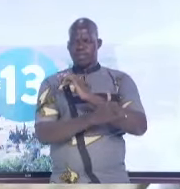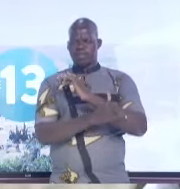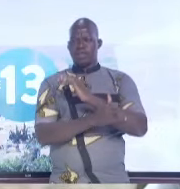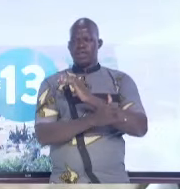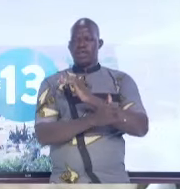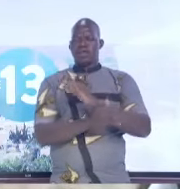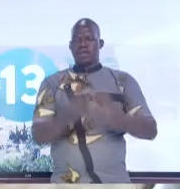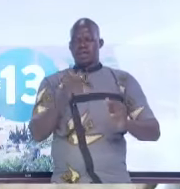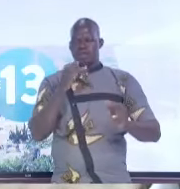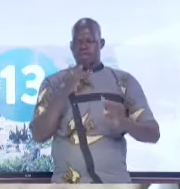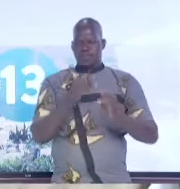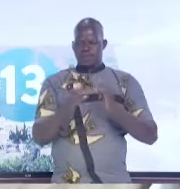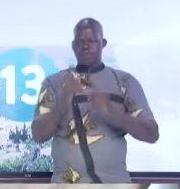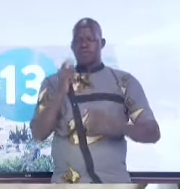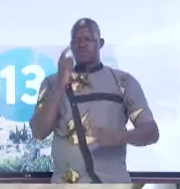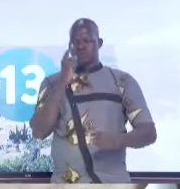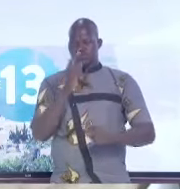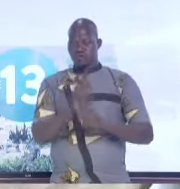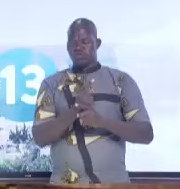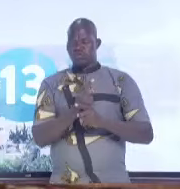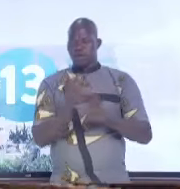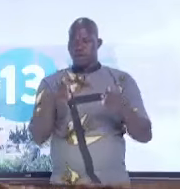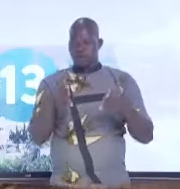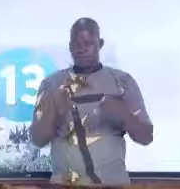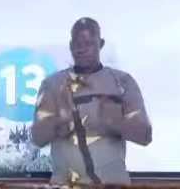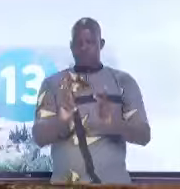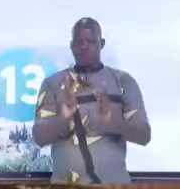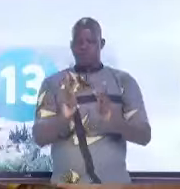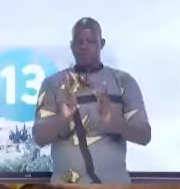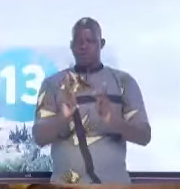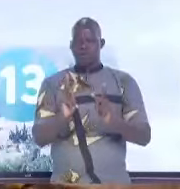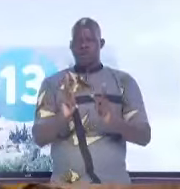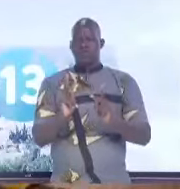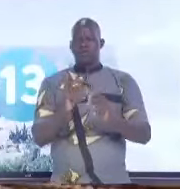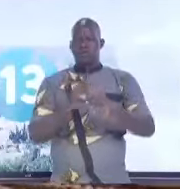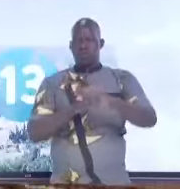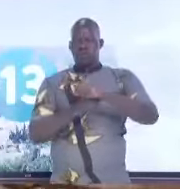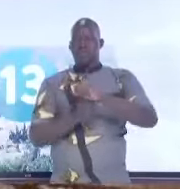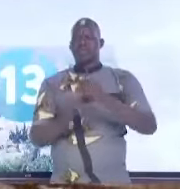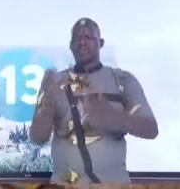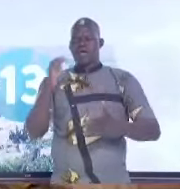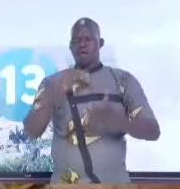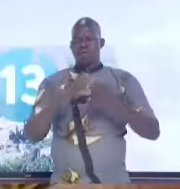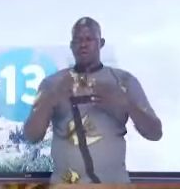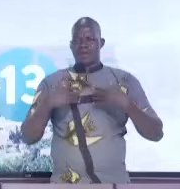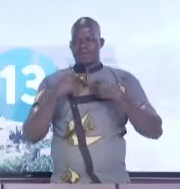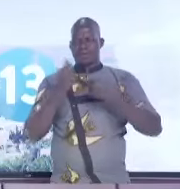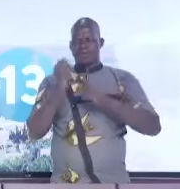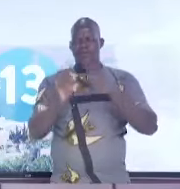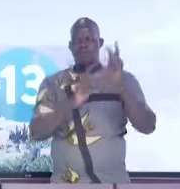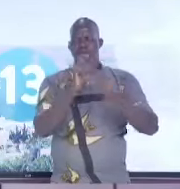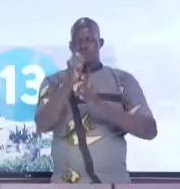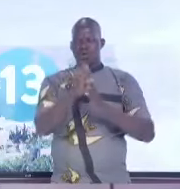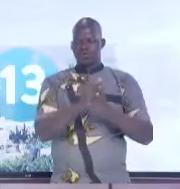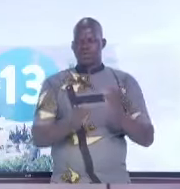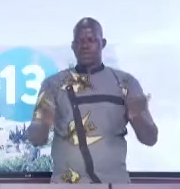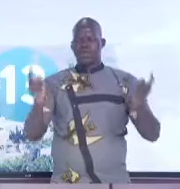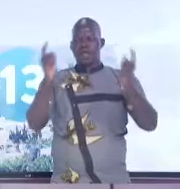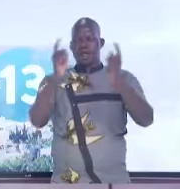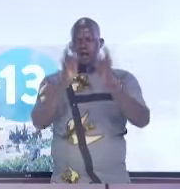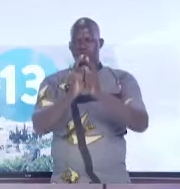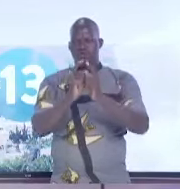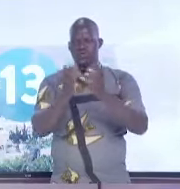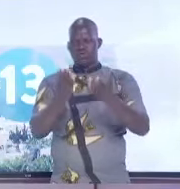fine justement de permettre de protéger davantage la santé de la population. Cette rencontre qui se